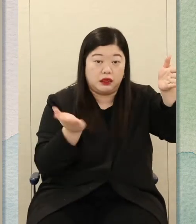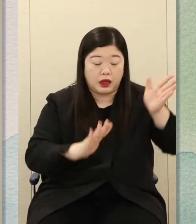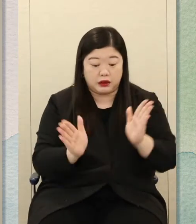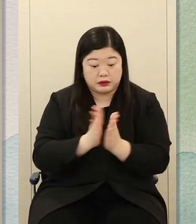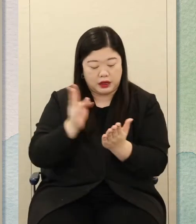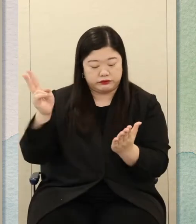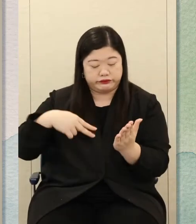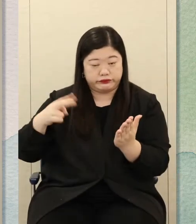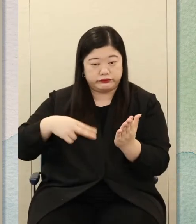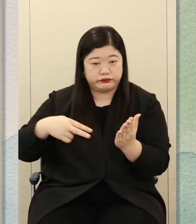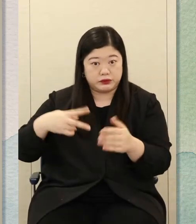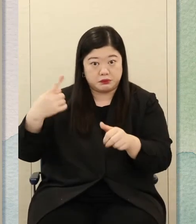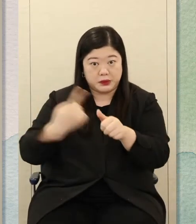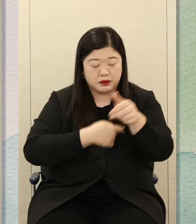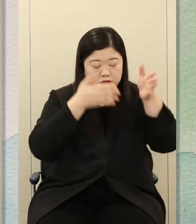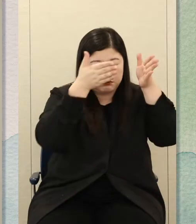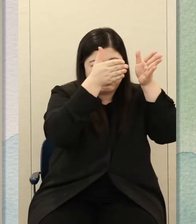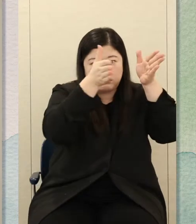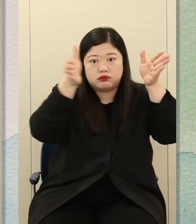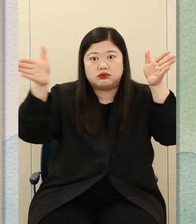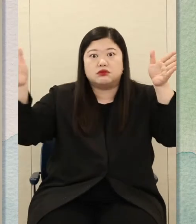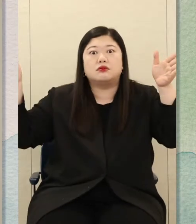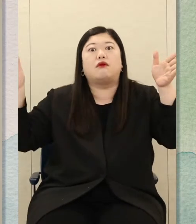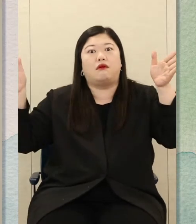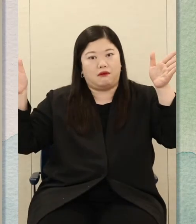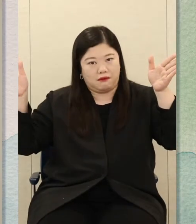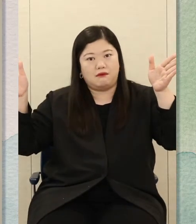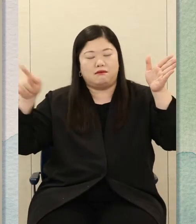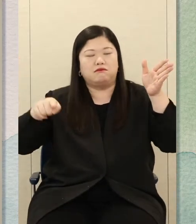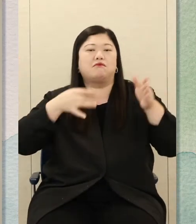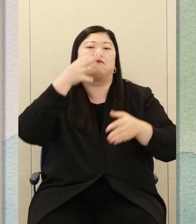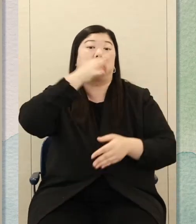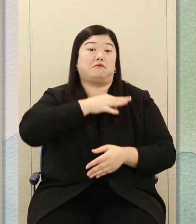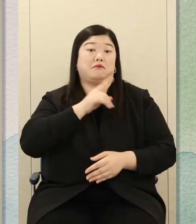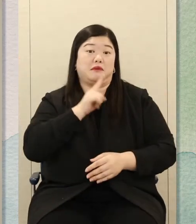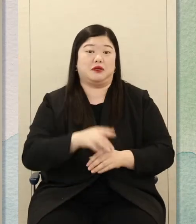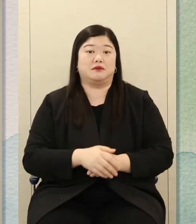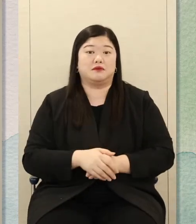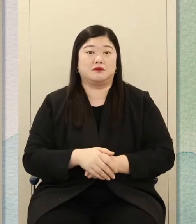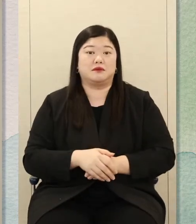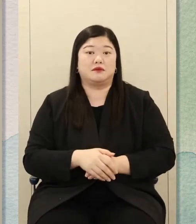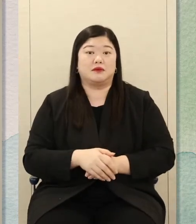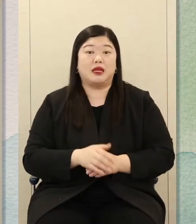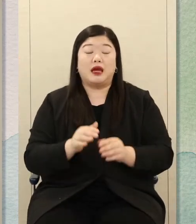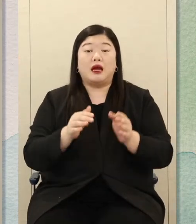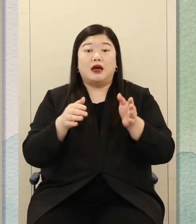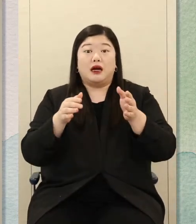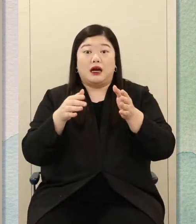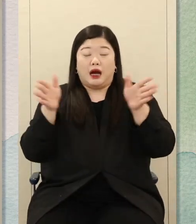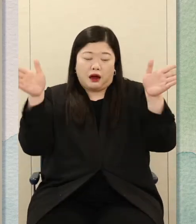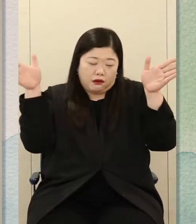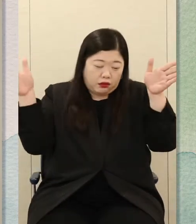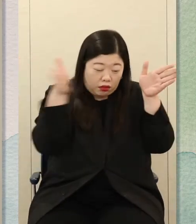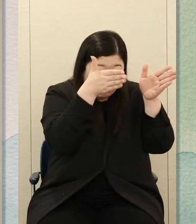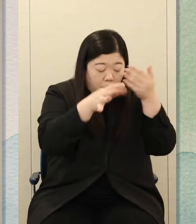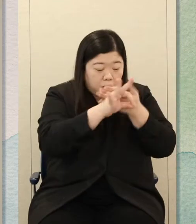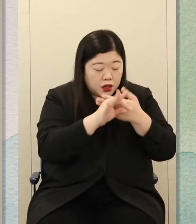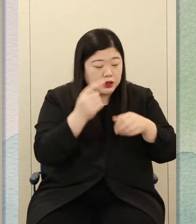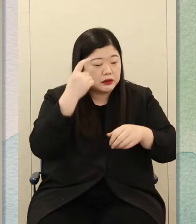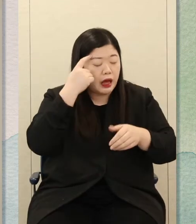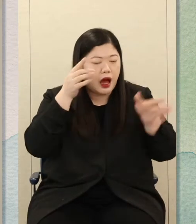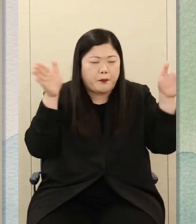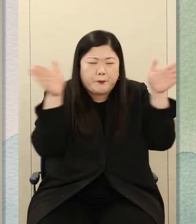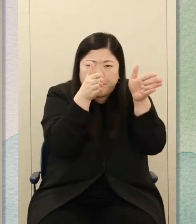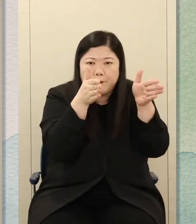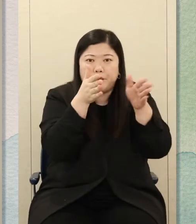될수록 나의 마음도 점점 좁아져요. 그래서 다른 생각을 자꾸 못하게 되는 거죠.